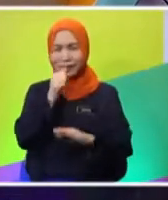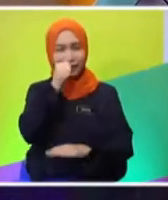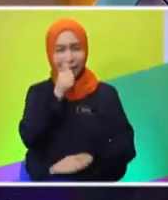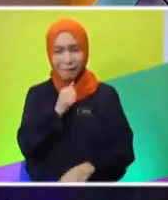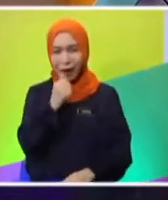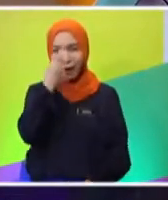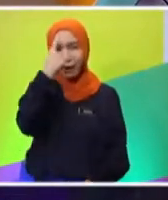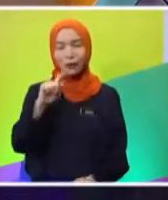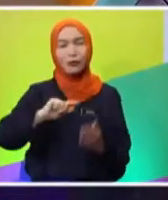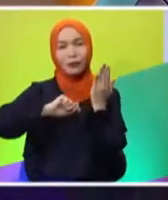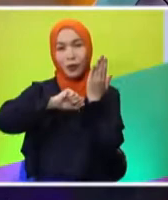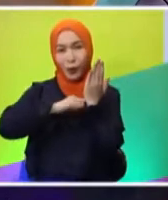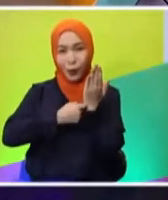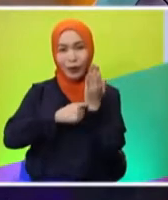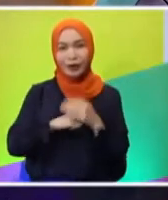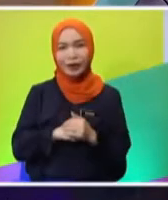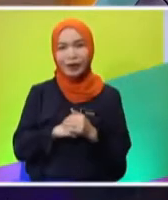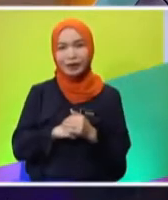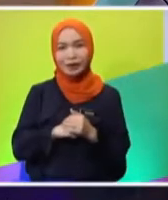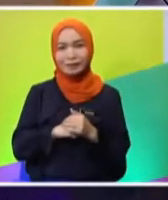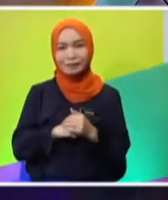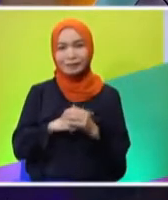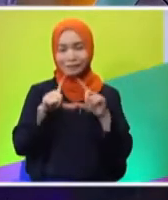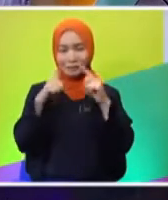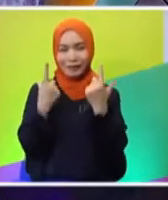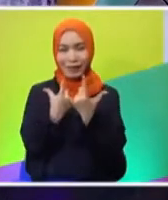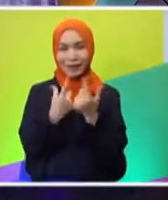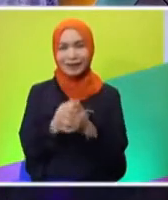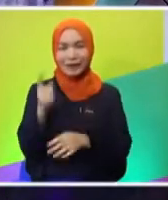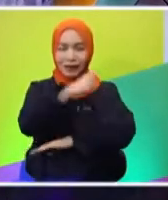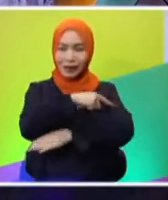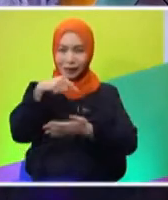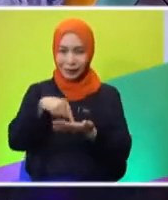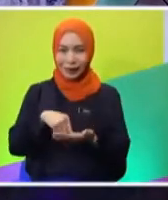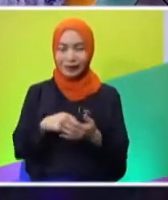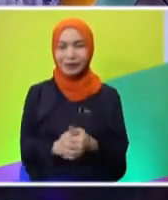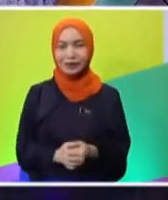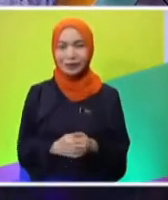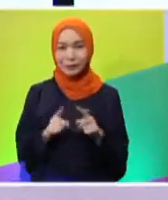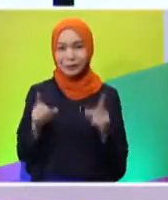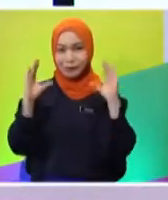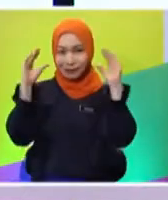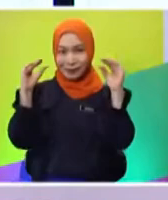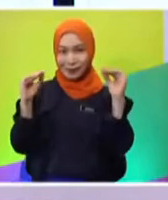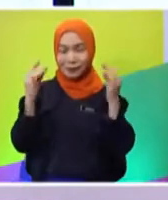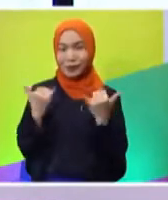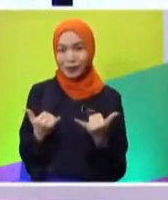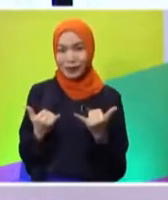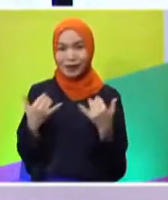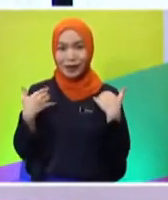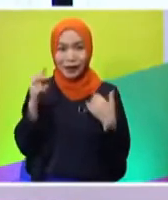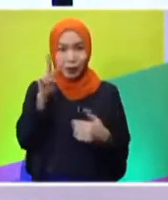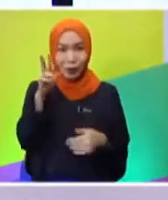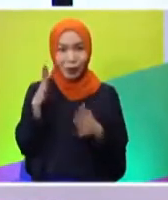mulek n kelas kita sebentar saja lagi rawon ceguk berdua di studio pada